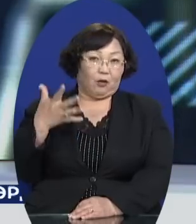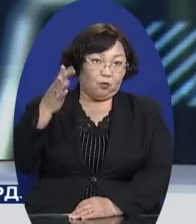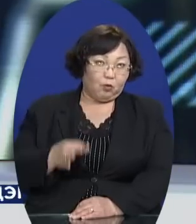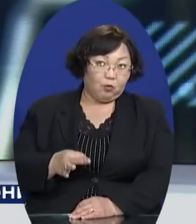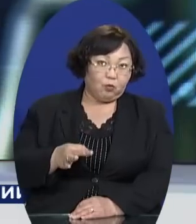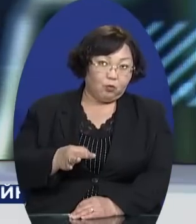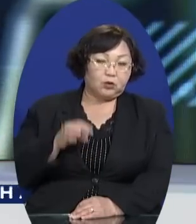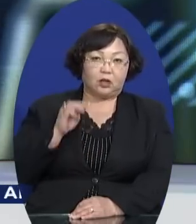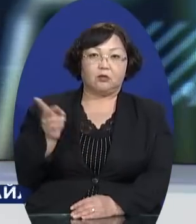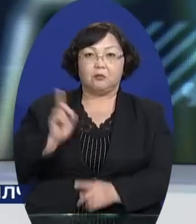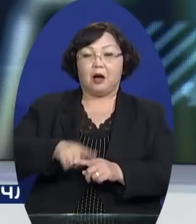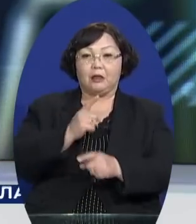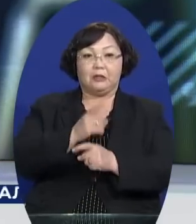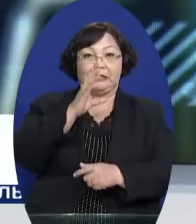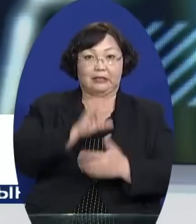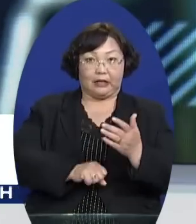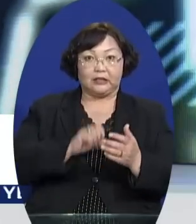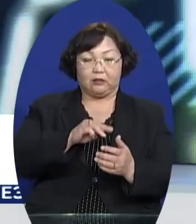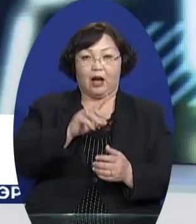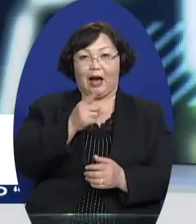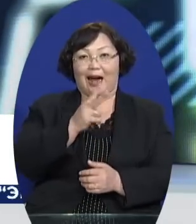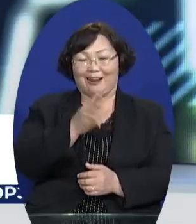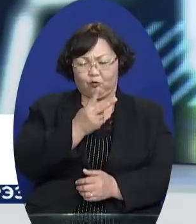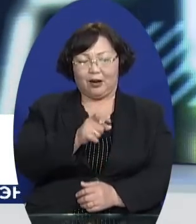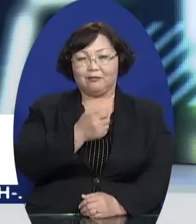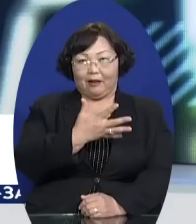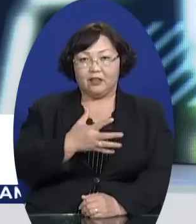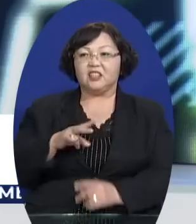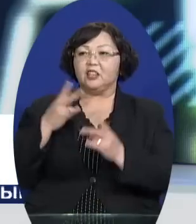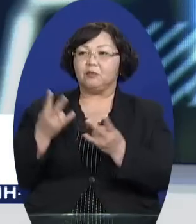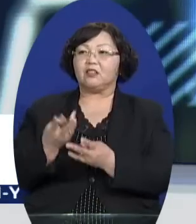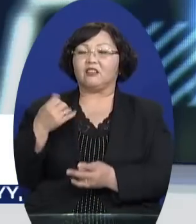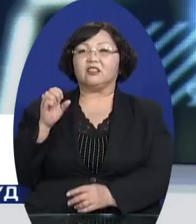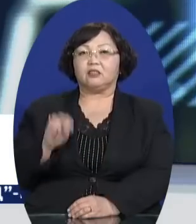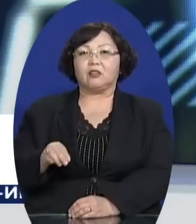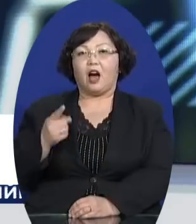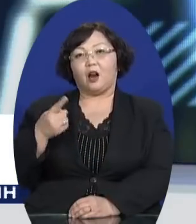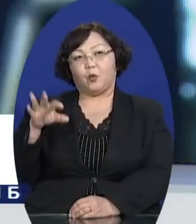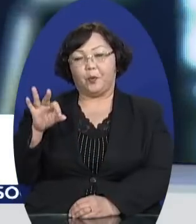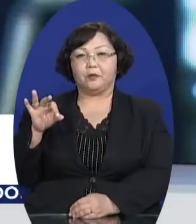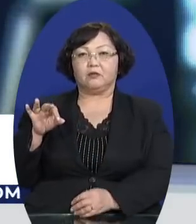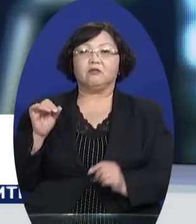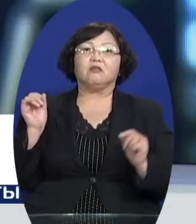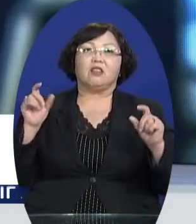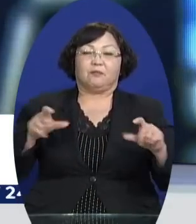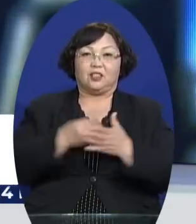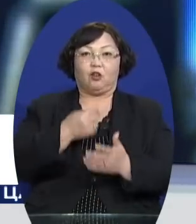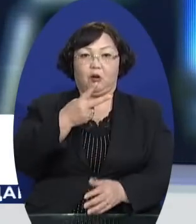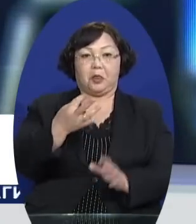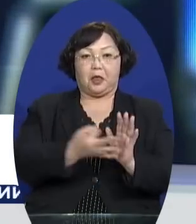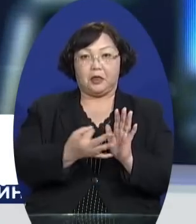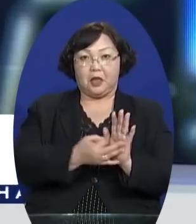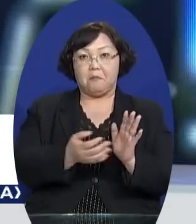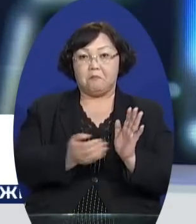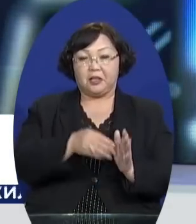олгодог тэтгэвэр 12.5%, нийгмийн даатгалын сангаас олгодог тэтгэвэр 10% тус тус нэмэгдэнэ. Өөрөөр хэлбэл 288 мянган төгрөгийн тэтгэвэр